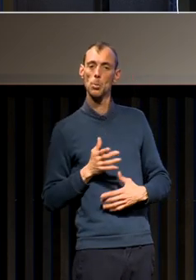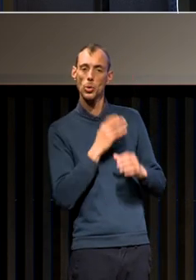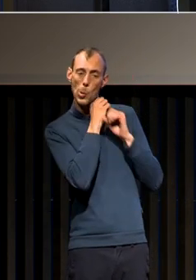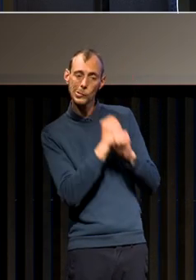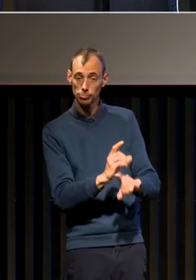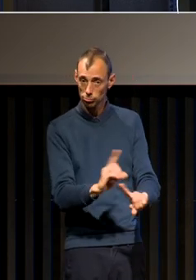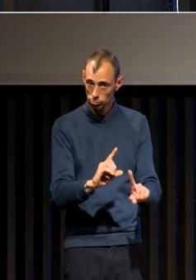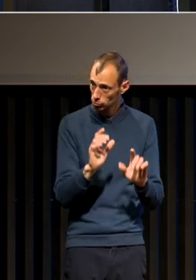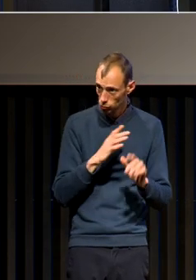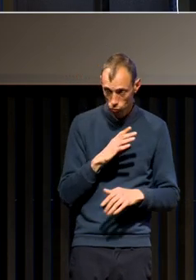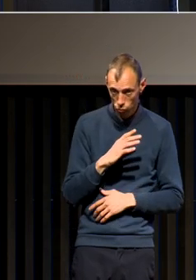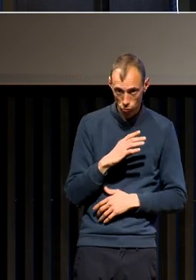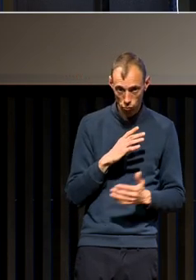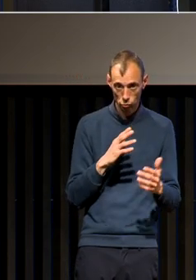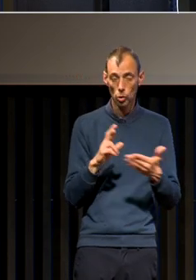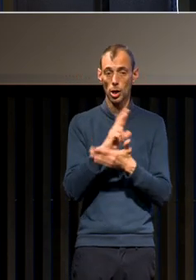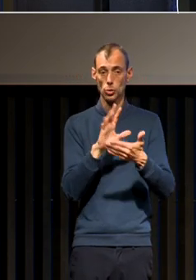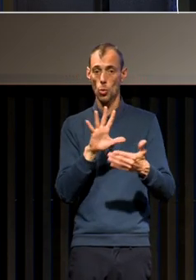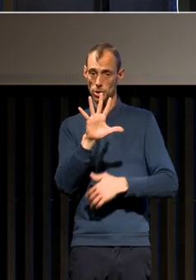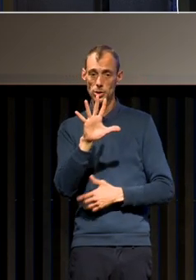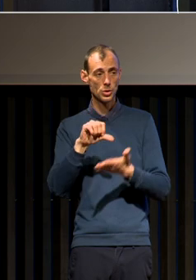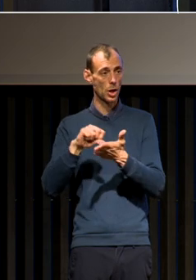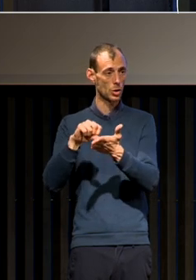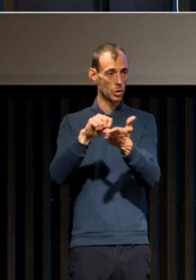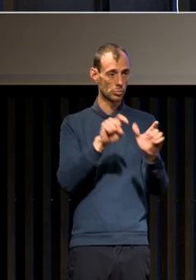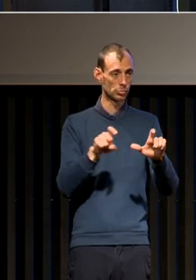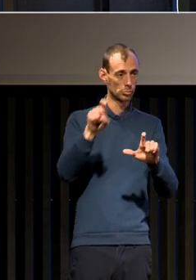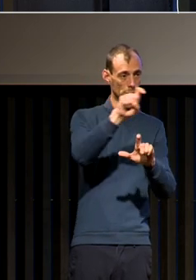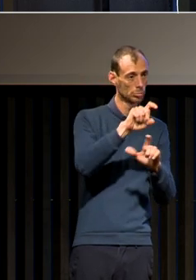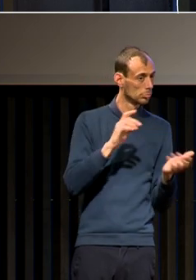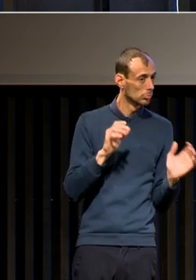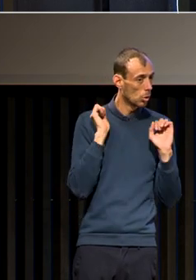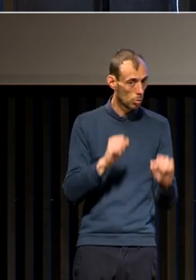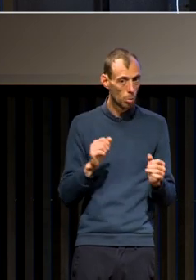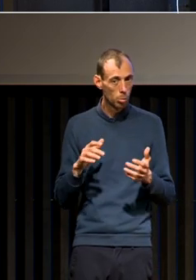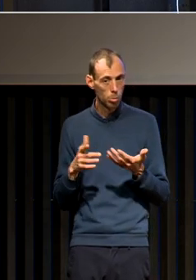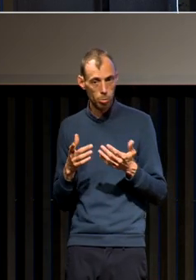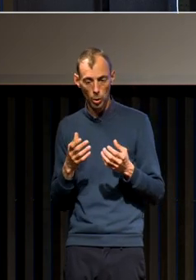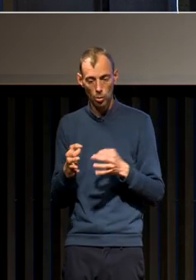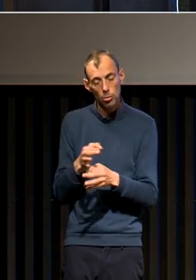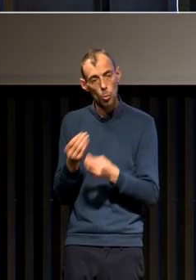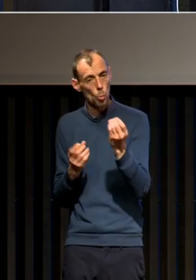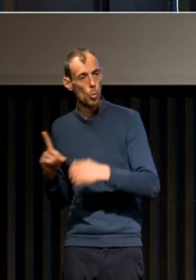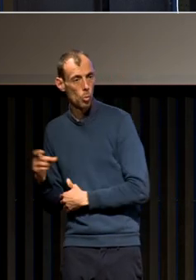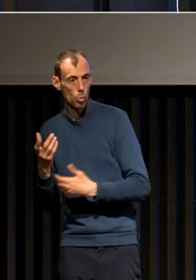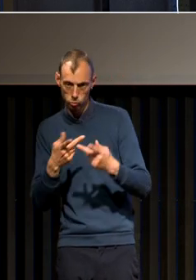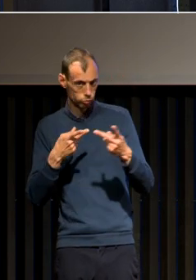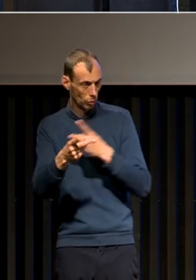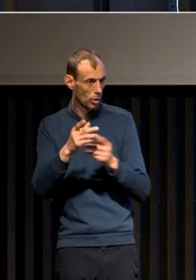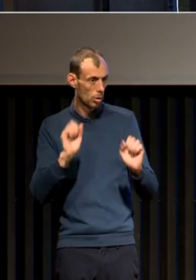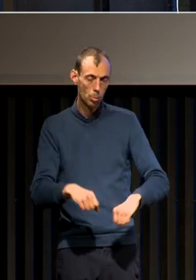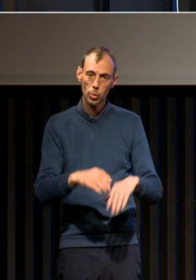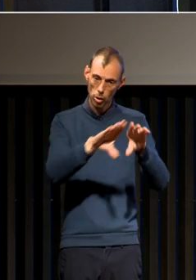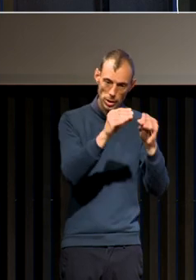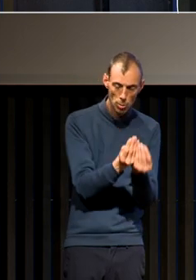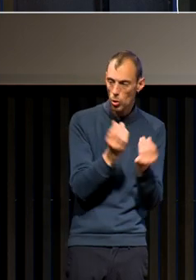centres clinico-biologique privé du territoire Aquitaine, pour le CHU de Limoges, pour le CHU de